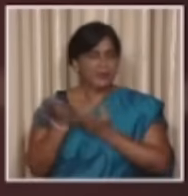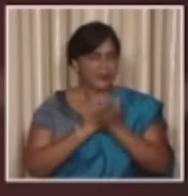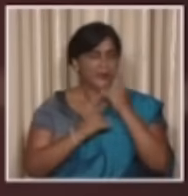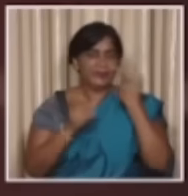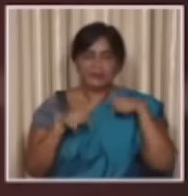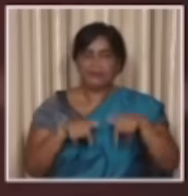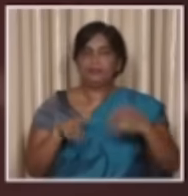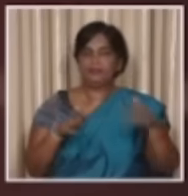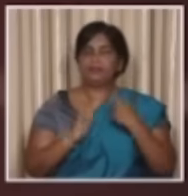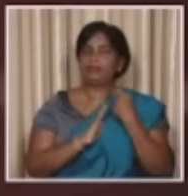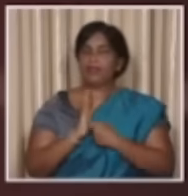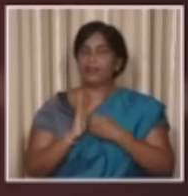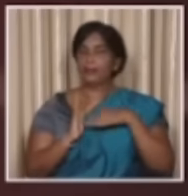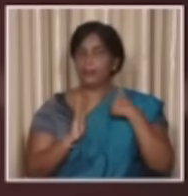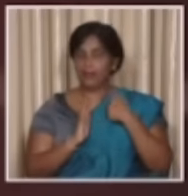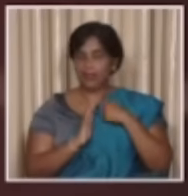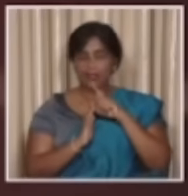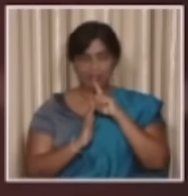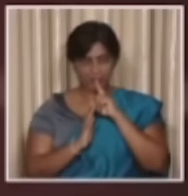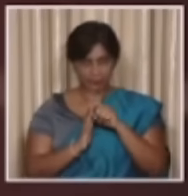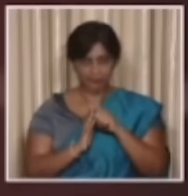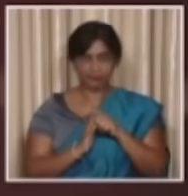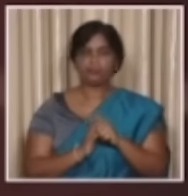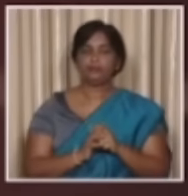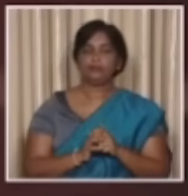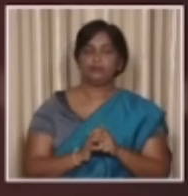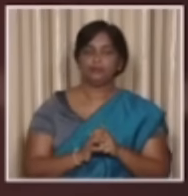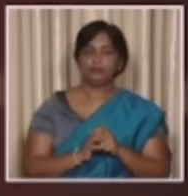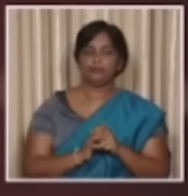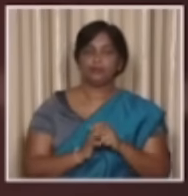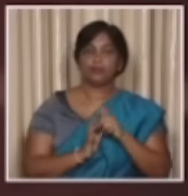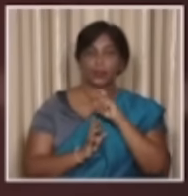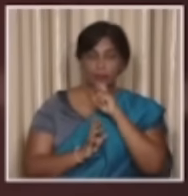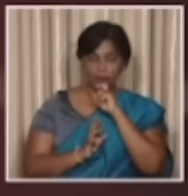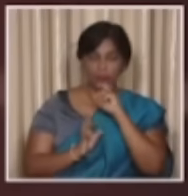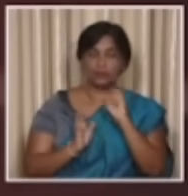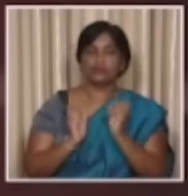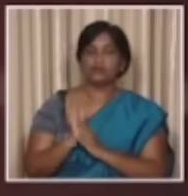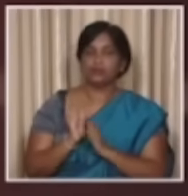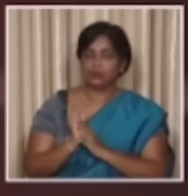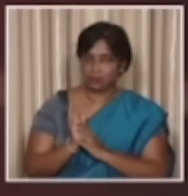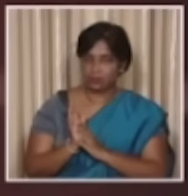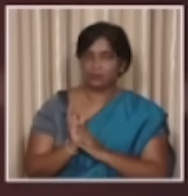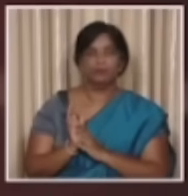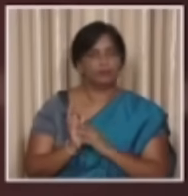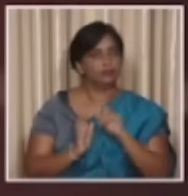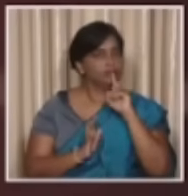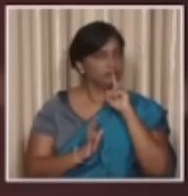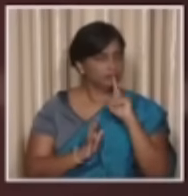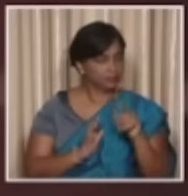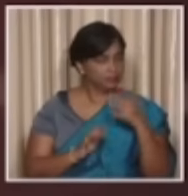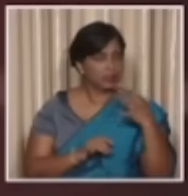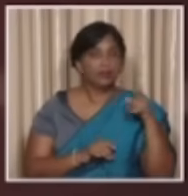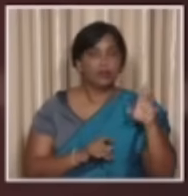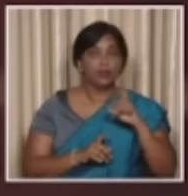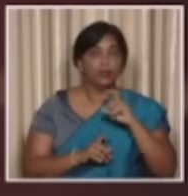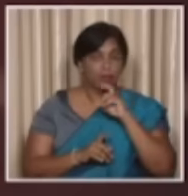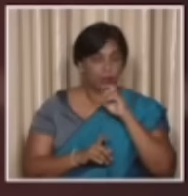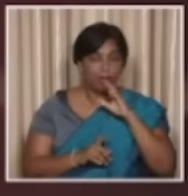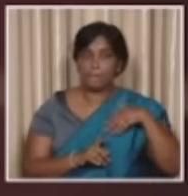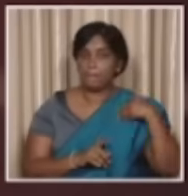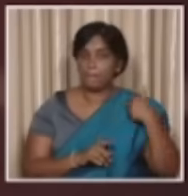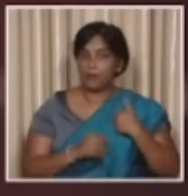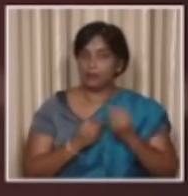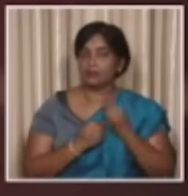සම්බන්ධව අපි නීතිපතිතුමාට ඉල්ලීමක් කරලා තියෙනවා අධිකරණ සේවා කොමිසමටත් ඉල්ලීමක් කරලා ඒ නඩුවලට